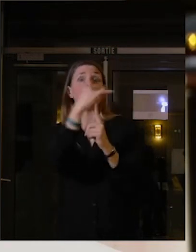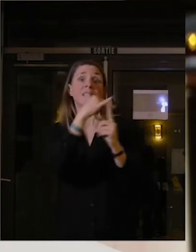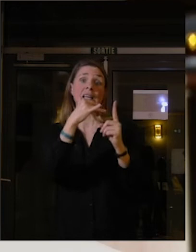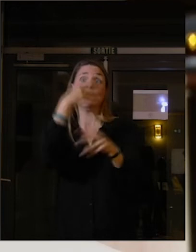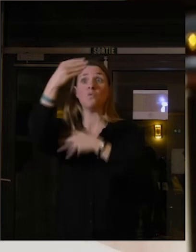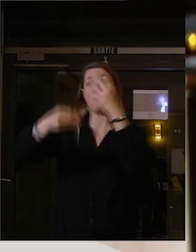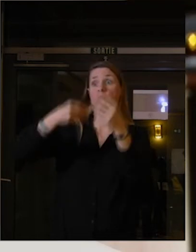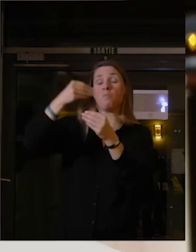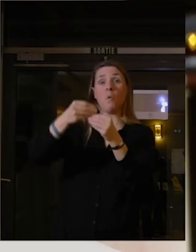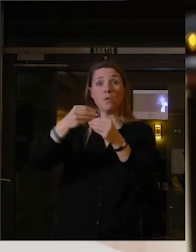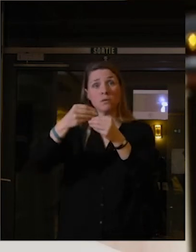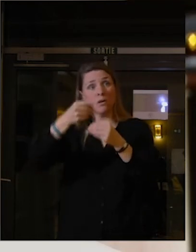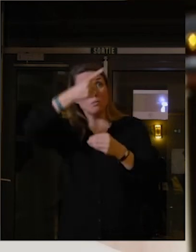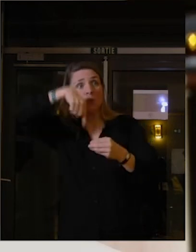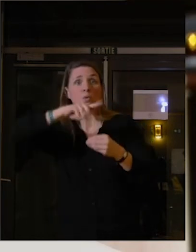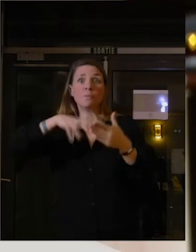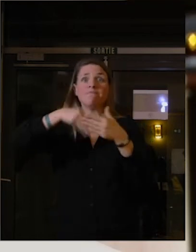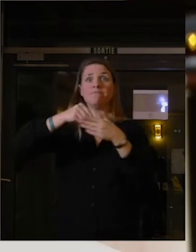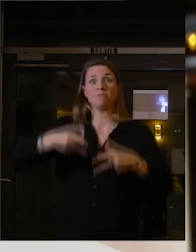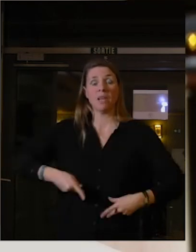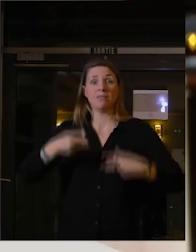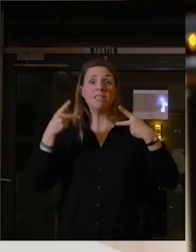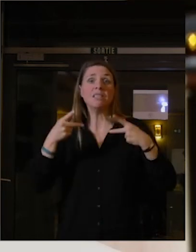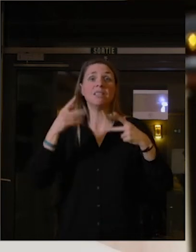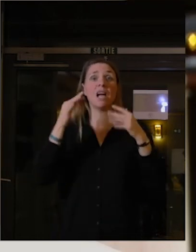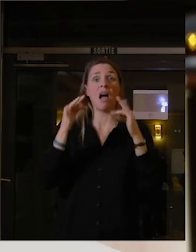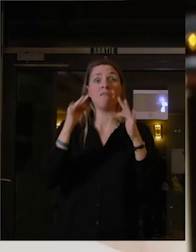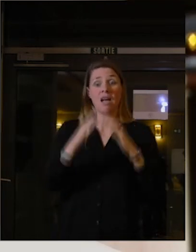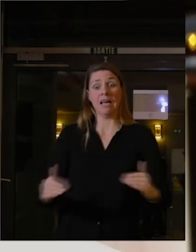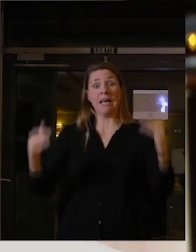dans lequel on vit, en matière de traitement